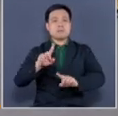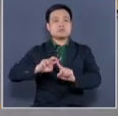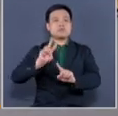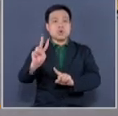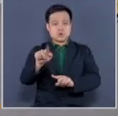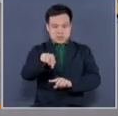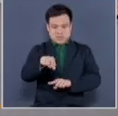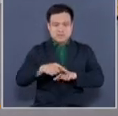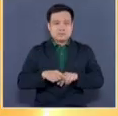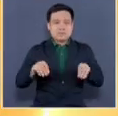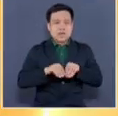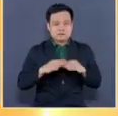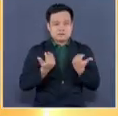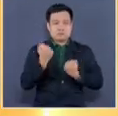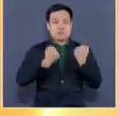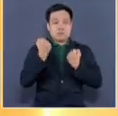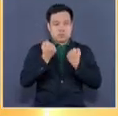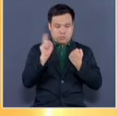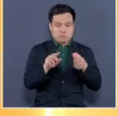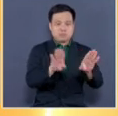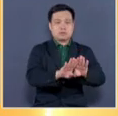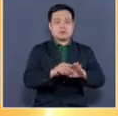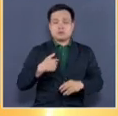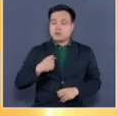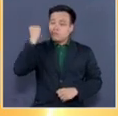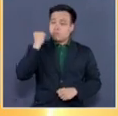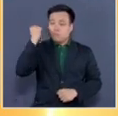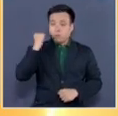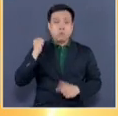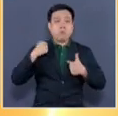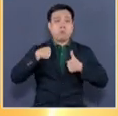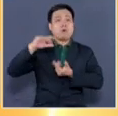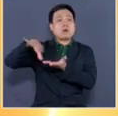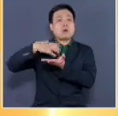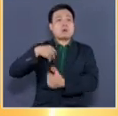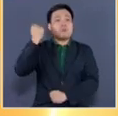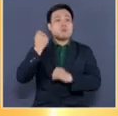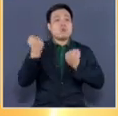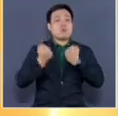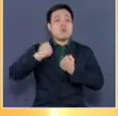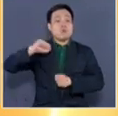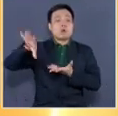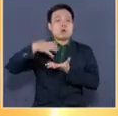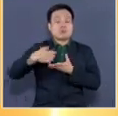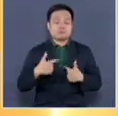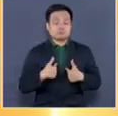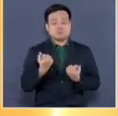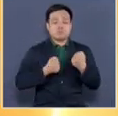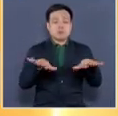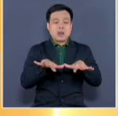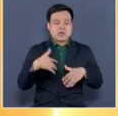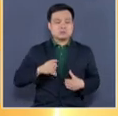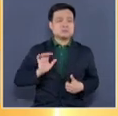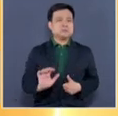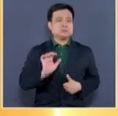นะคะตอนแรกนะคนขับรถเมย์บอกว่าขับมาปกติแหละแต่พยายามจะเหยียบเบรกให้หยุดแต่เบรกมันไม่ท